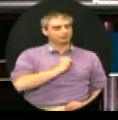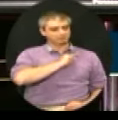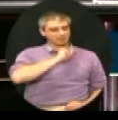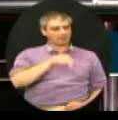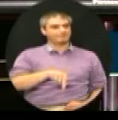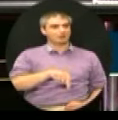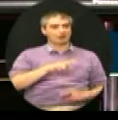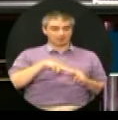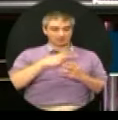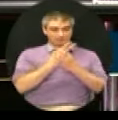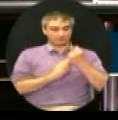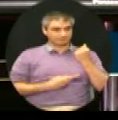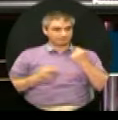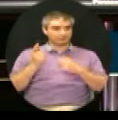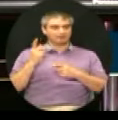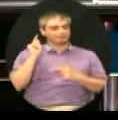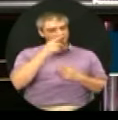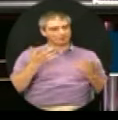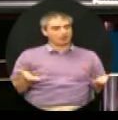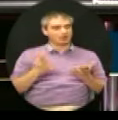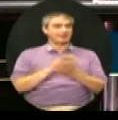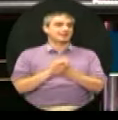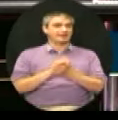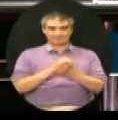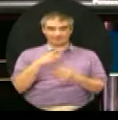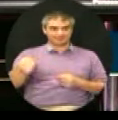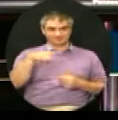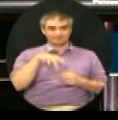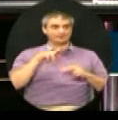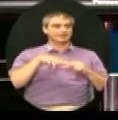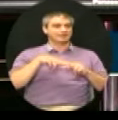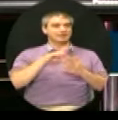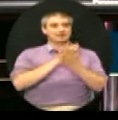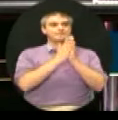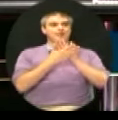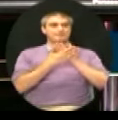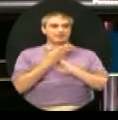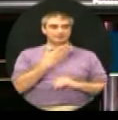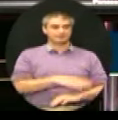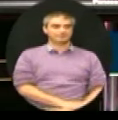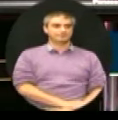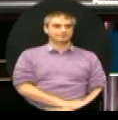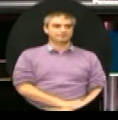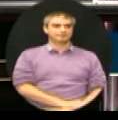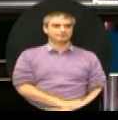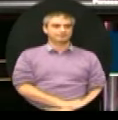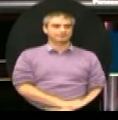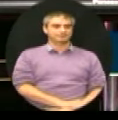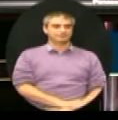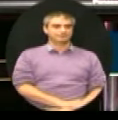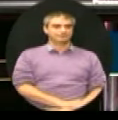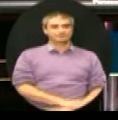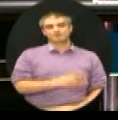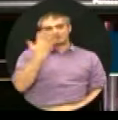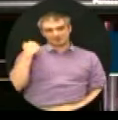לבוא לאחר התבוסה ולעודד את החברים אחרי המהפך שחל, ומאז למעשה